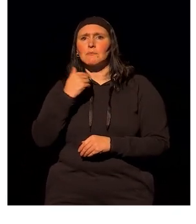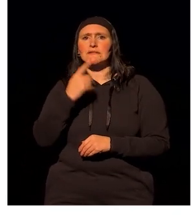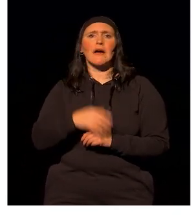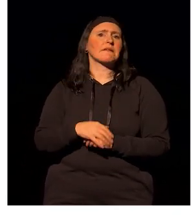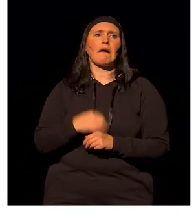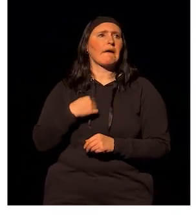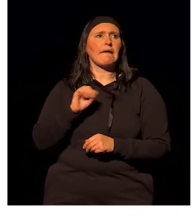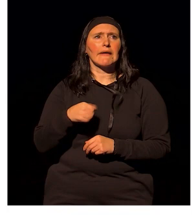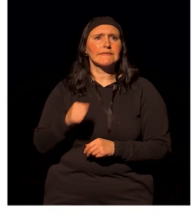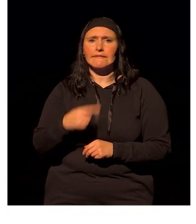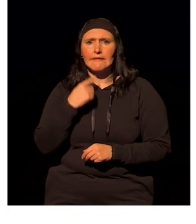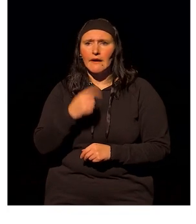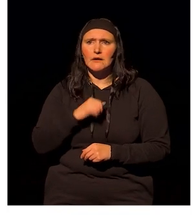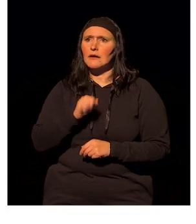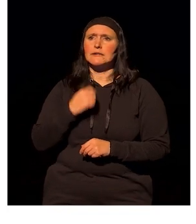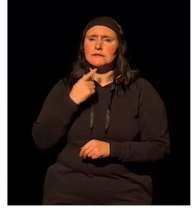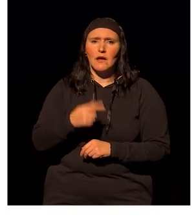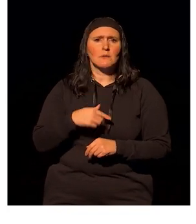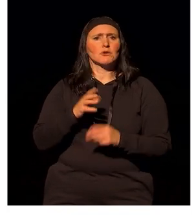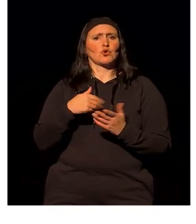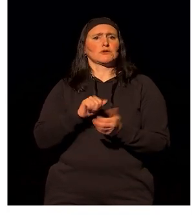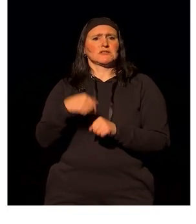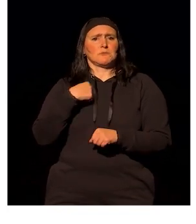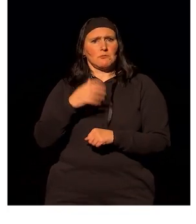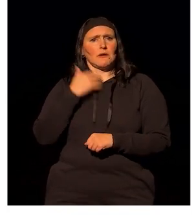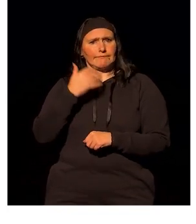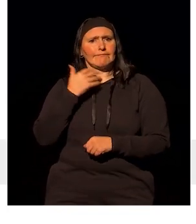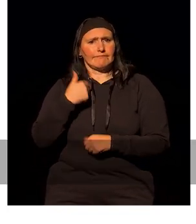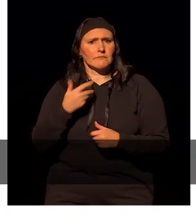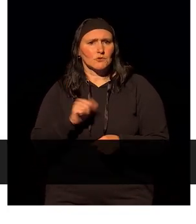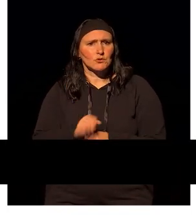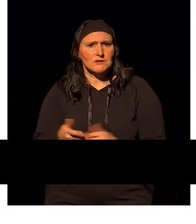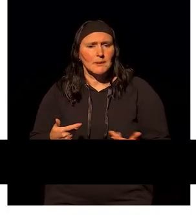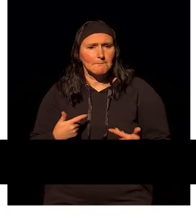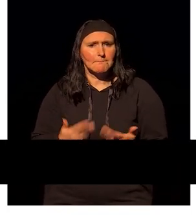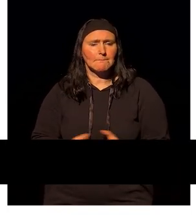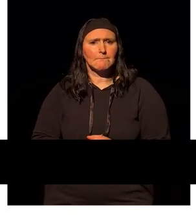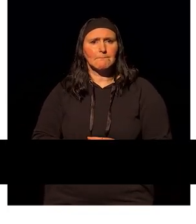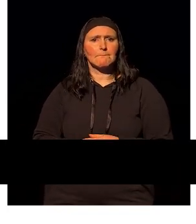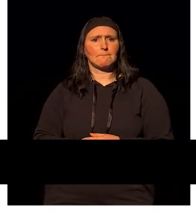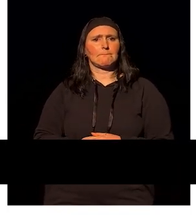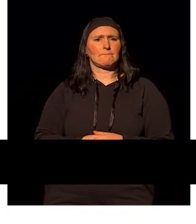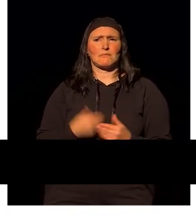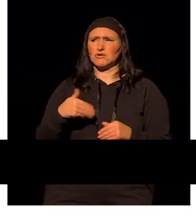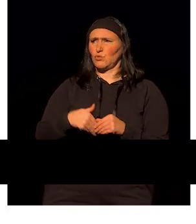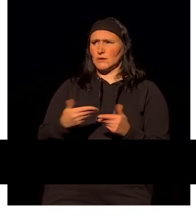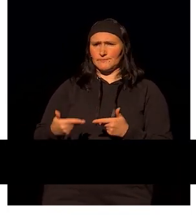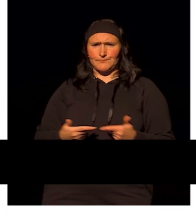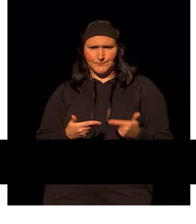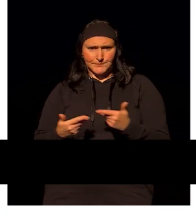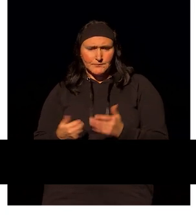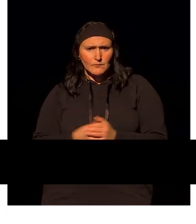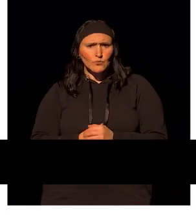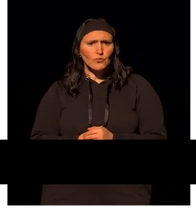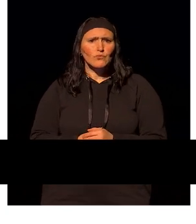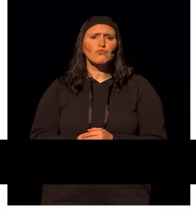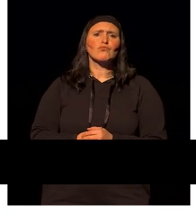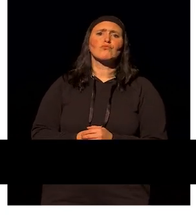Das ist ja Teil dieses Genres, ne? dass ich sage, die Diskussionsräume werden